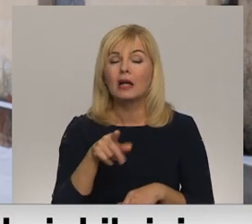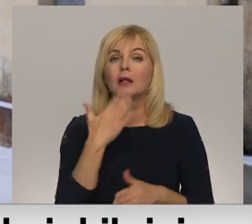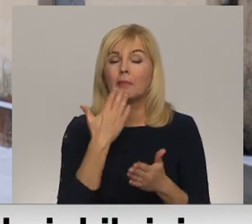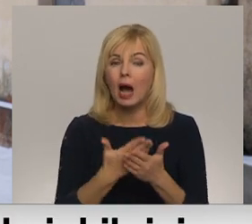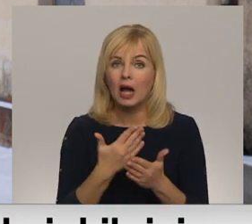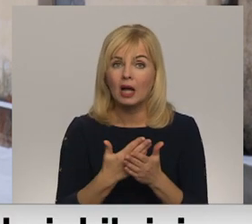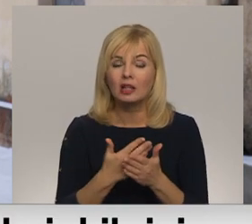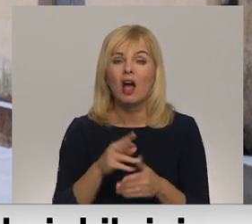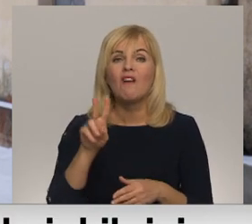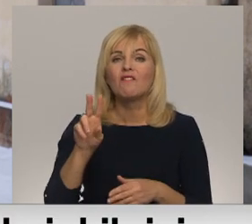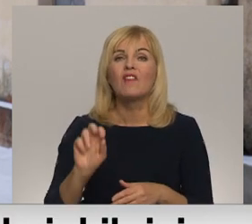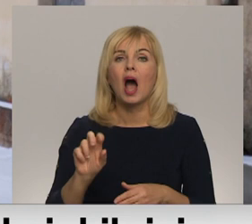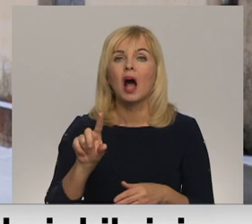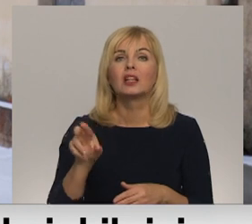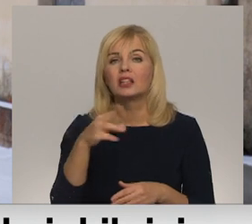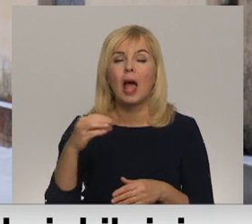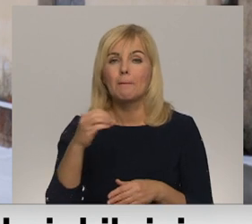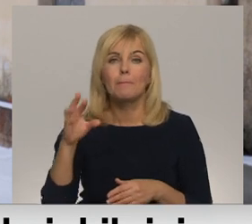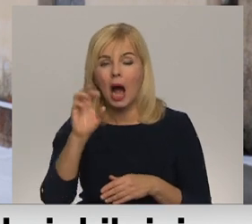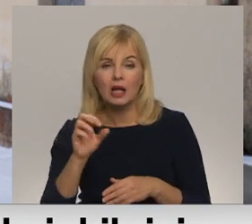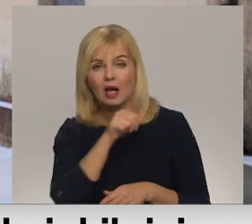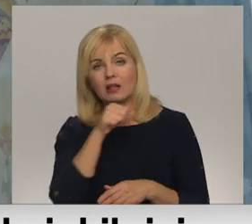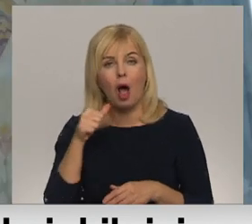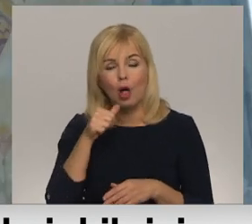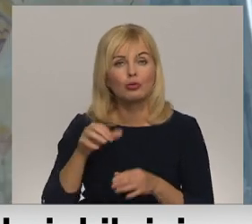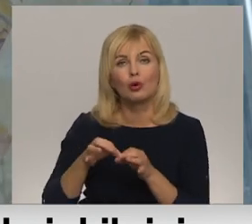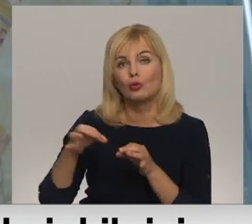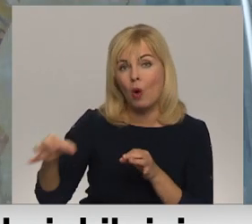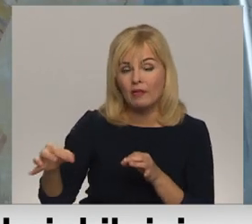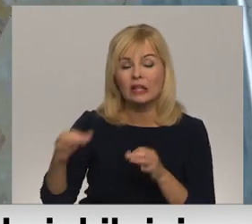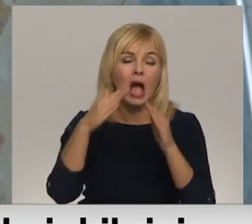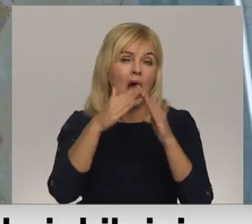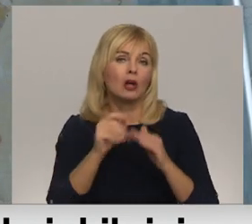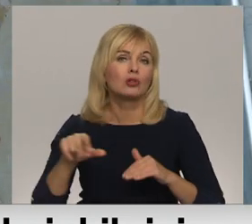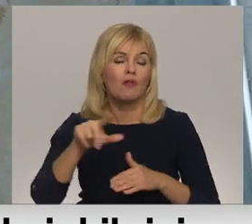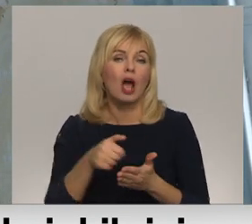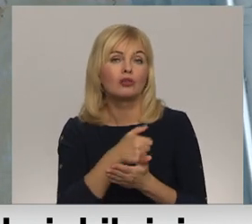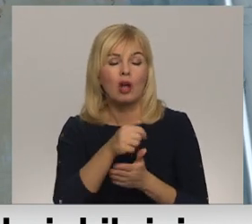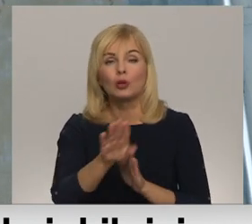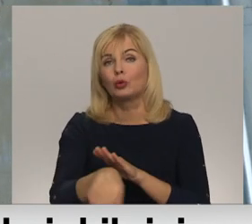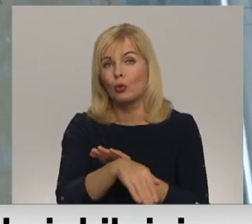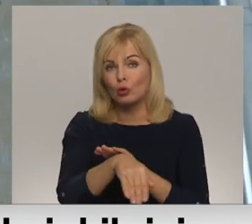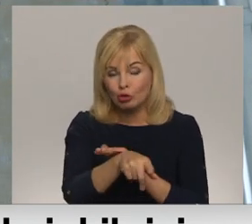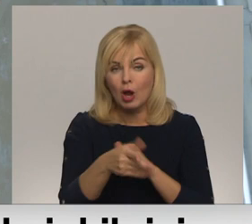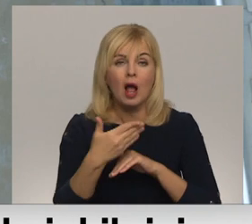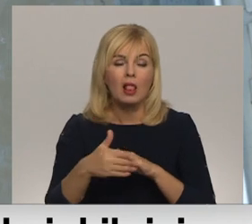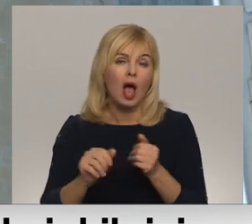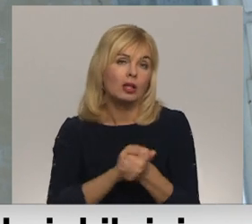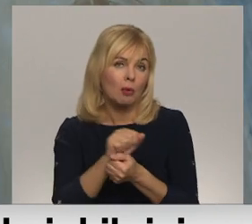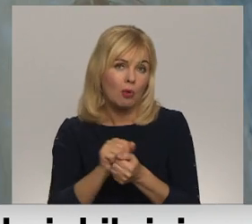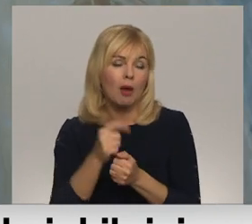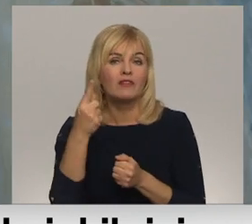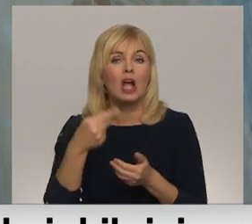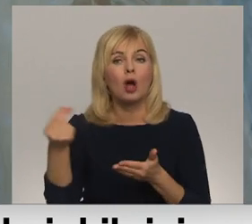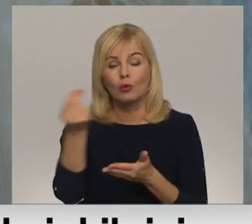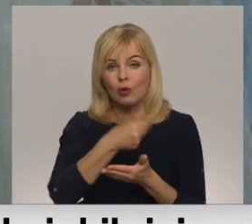Krišjānim Valdemāram un arī visam Talsu novadam. Ēka jau vairākus gadus stāv tukša, un tajā lēnām iet bojā vienīgā